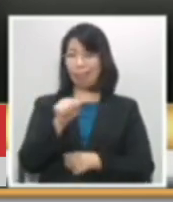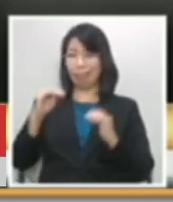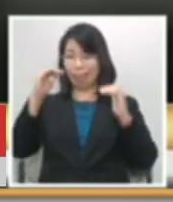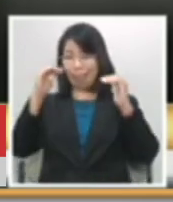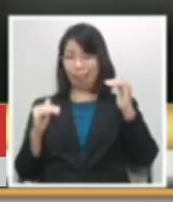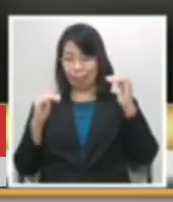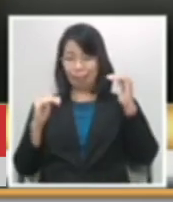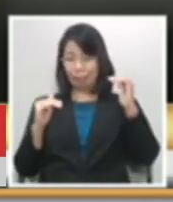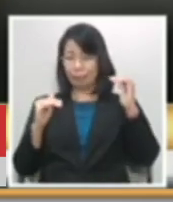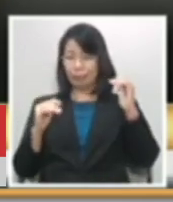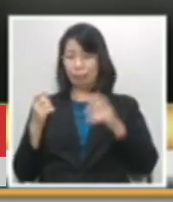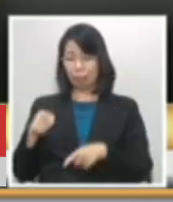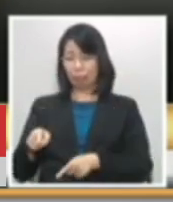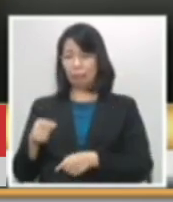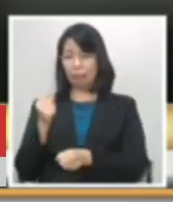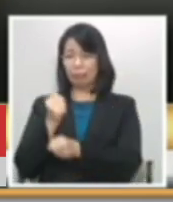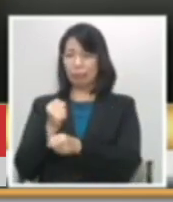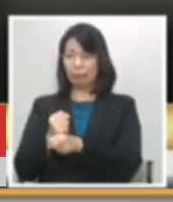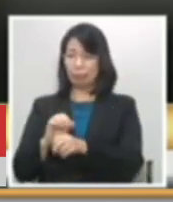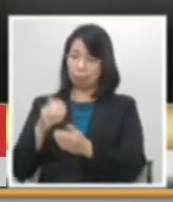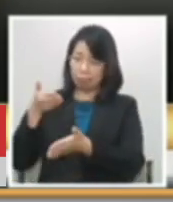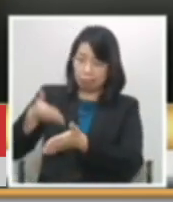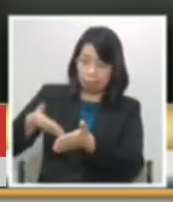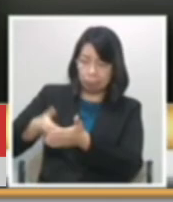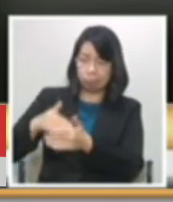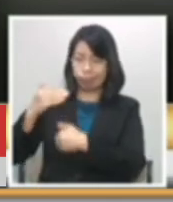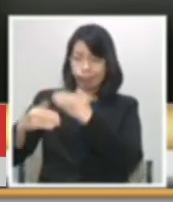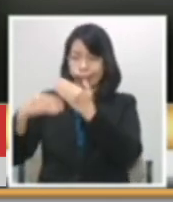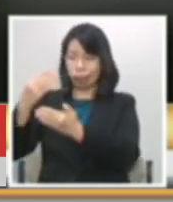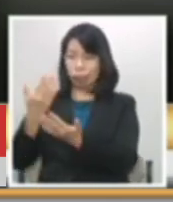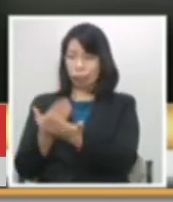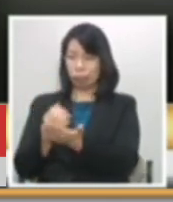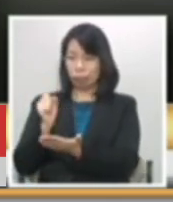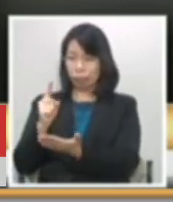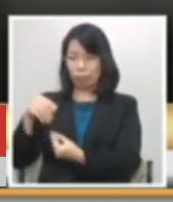จะทำให้ความสามารถในการขับเคลื่อนและการกระตุ้นเศรษฐกิจน้อยลงตามไปด้วยค่ะ